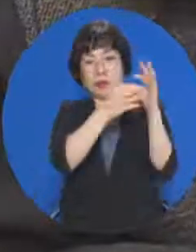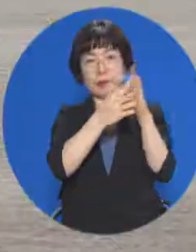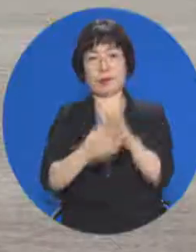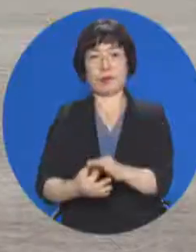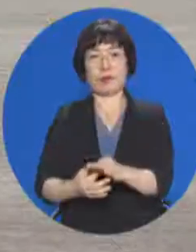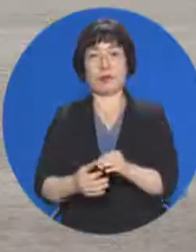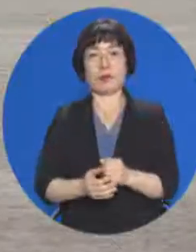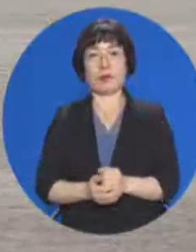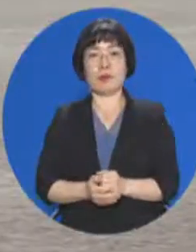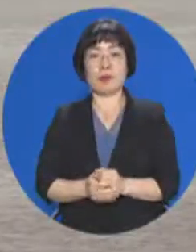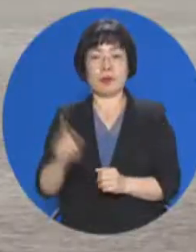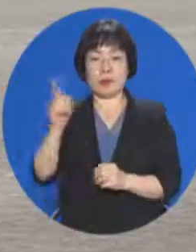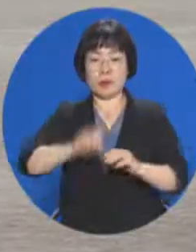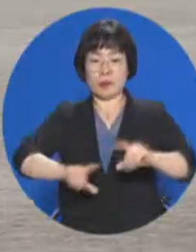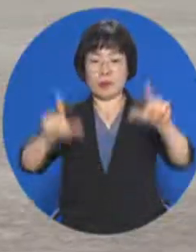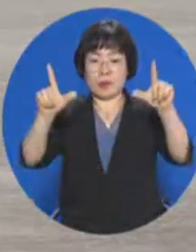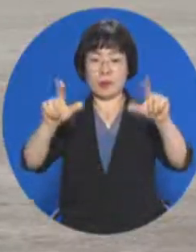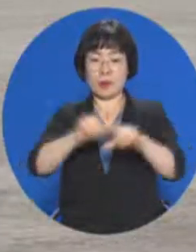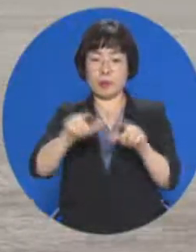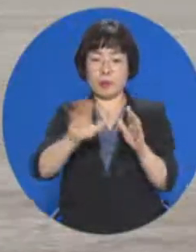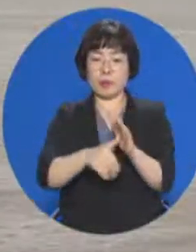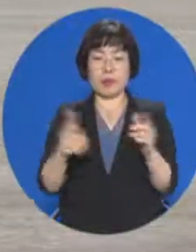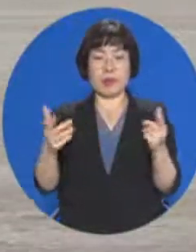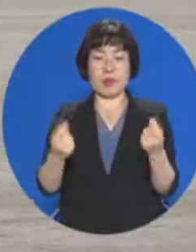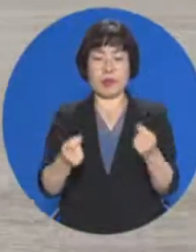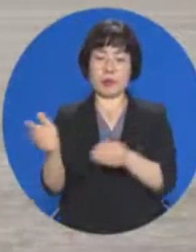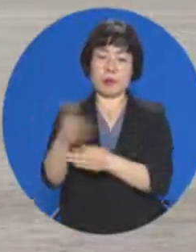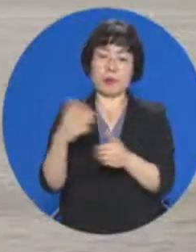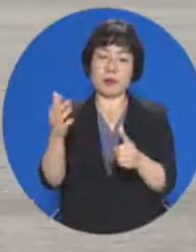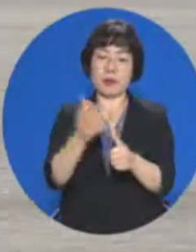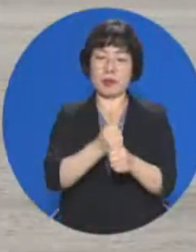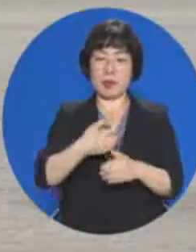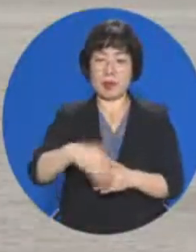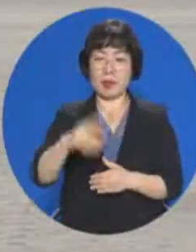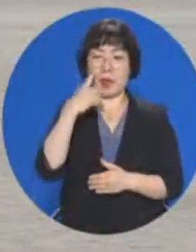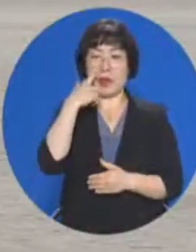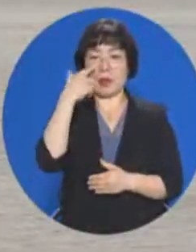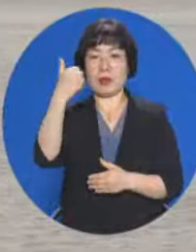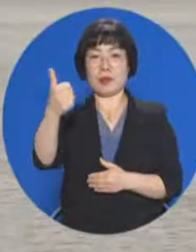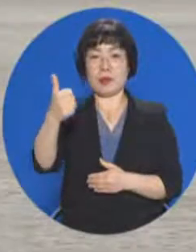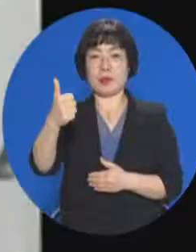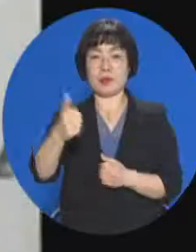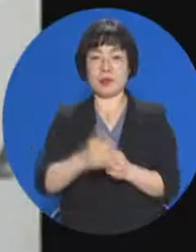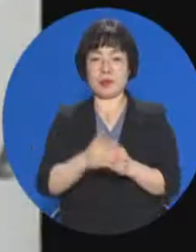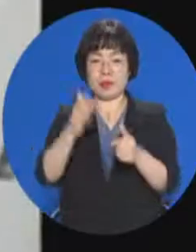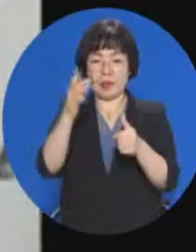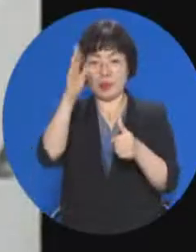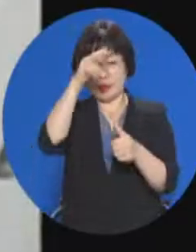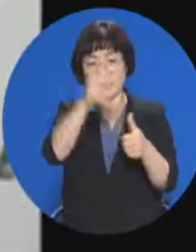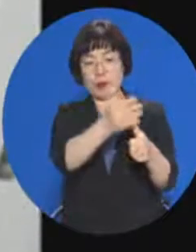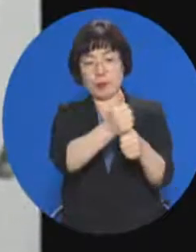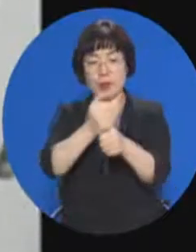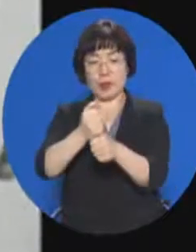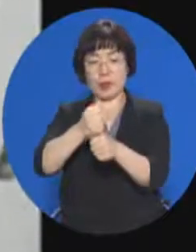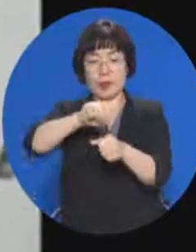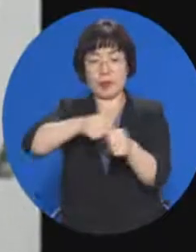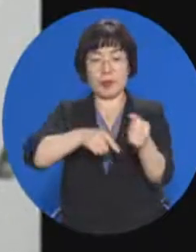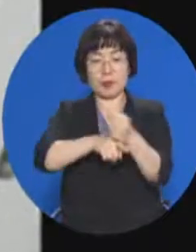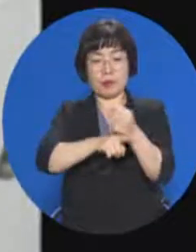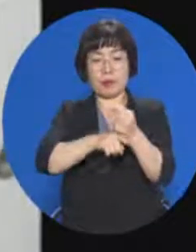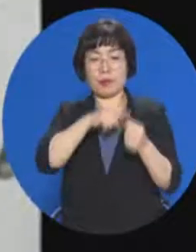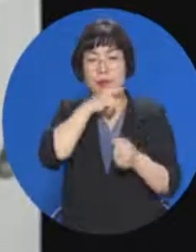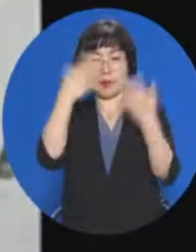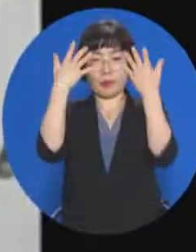말이요. 어느 날 평소처럼 고기잡이를 나갔던 박 씨 아버지는 경찰에 끌려가 고문을 당한 뒤 피투성이가